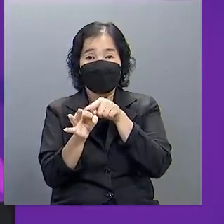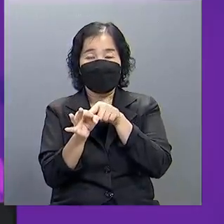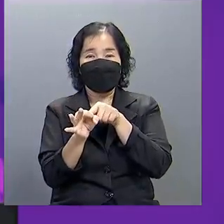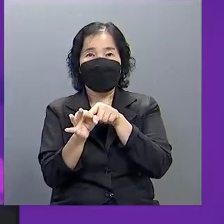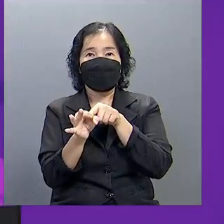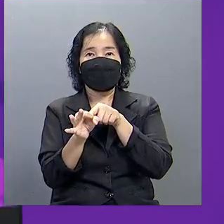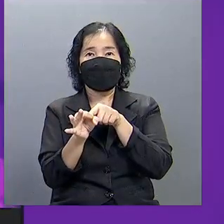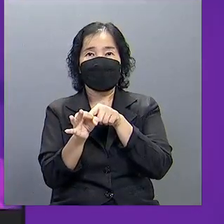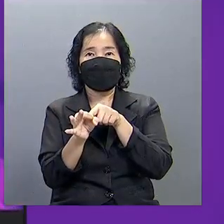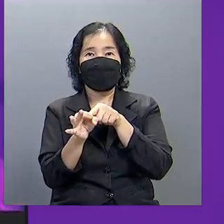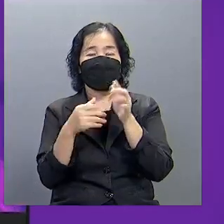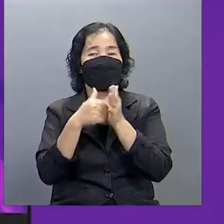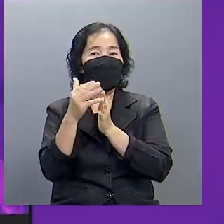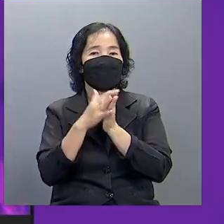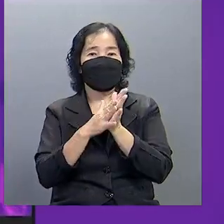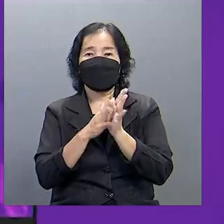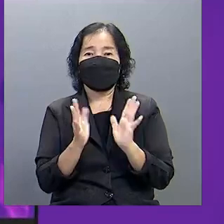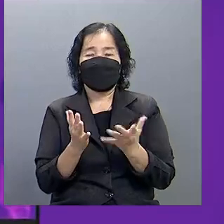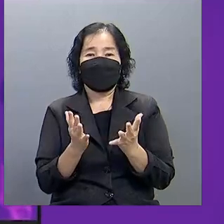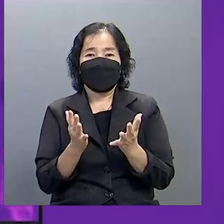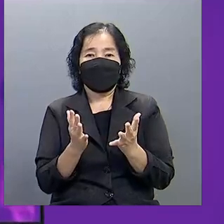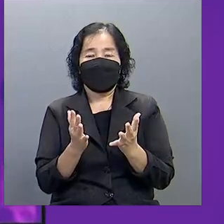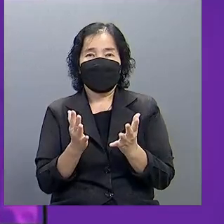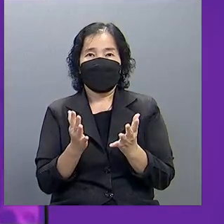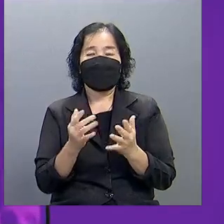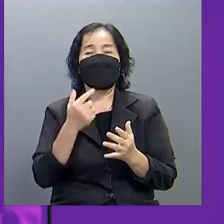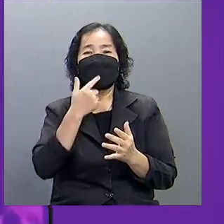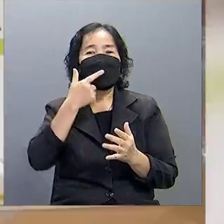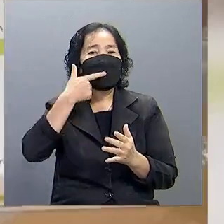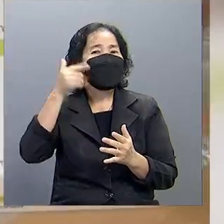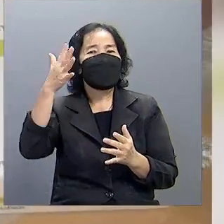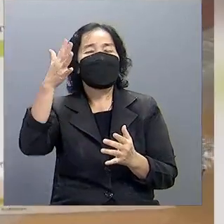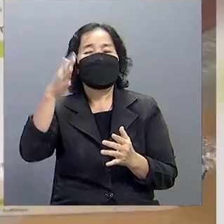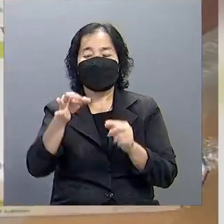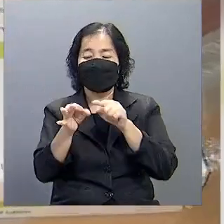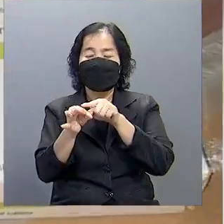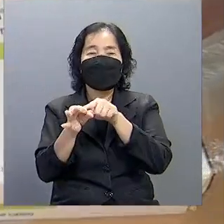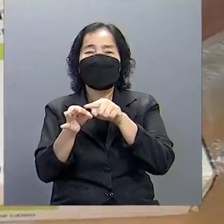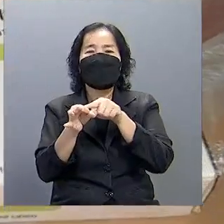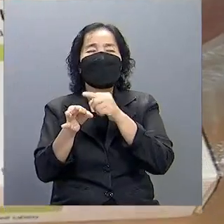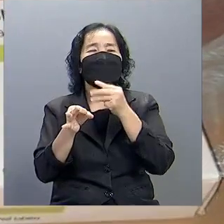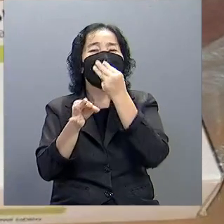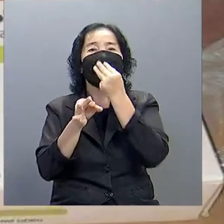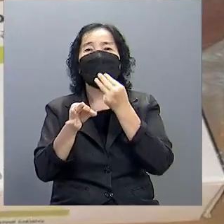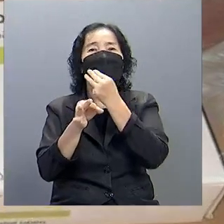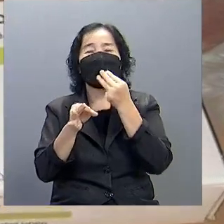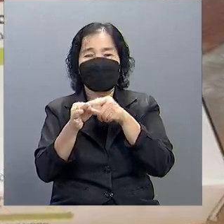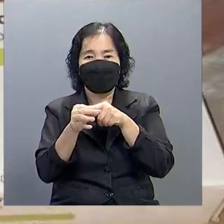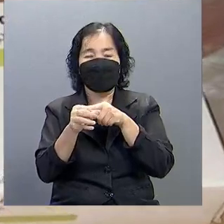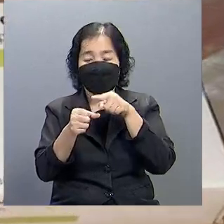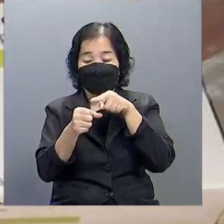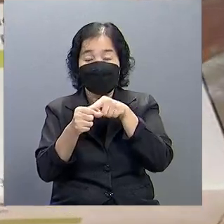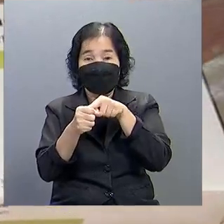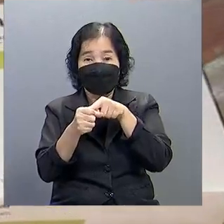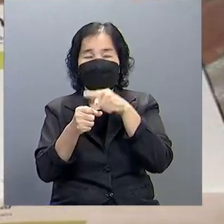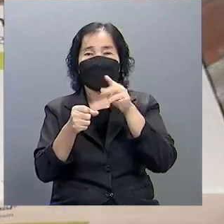สีแล้วก็ไม่มีค่อยมีรสชาติ doseมันค่อนข้างต่ำอ่ะยาตัวนี้จริงๆทำเฮดคอนเซิร์นเพราะว่ามัน